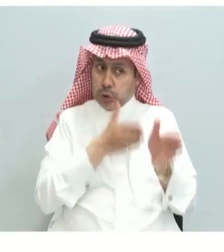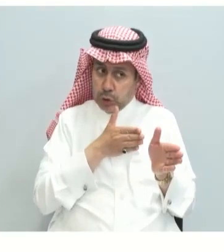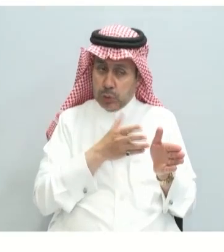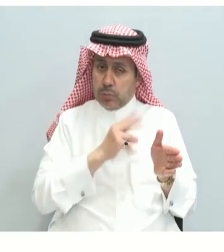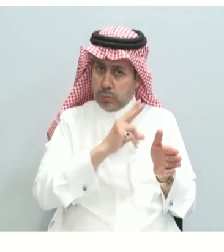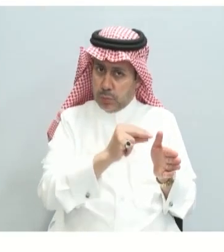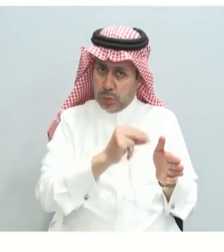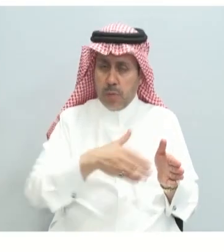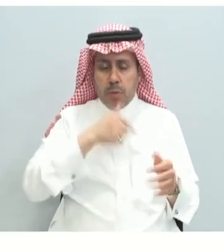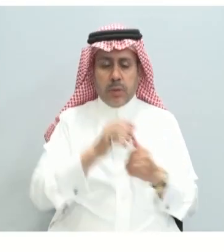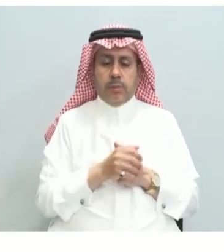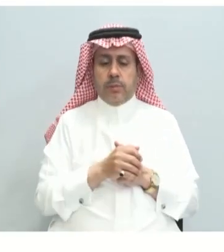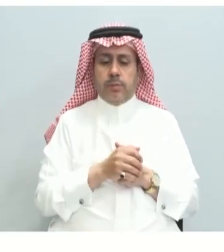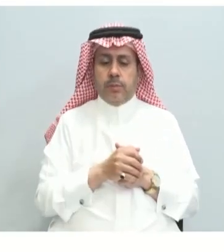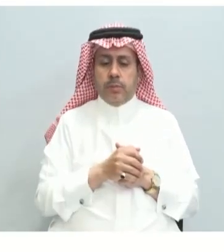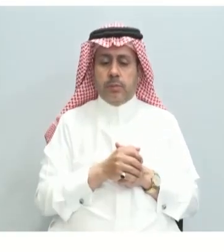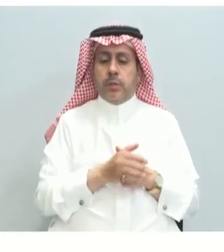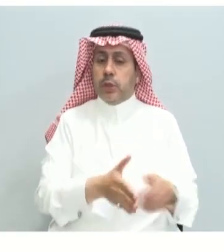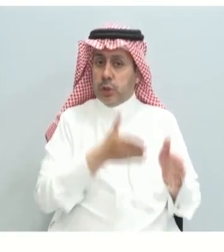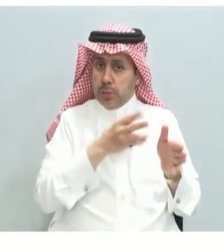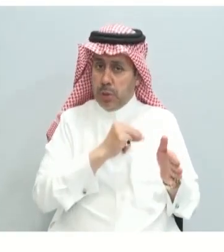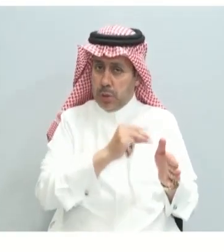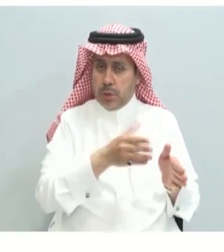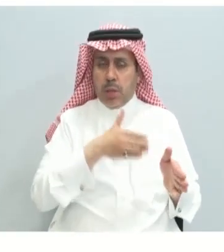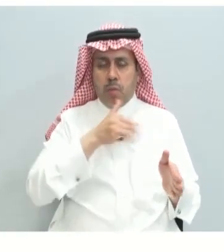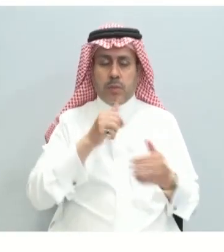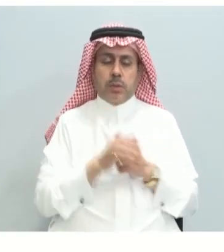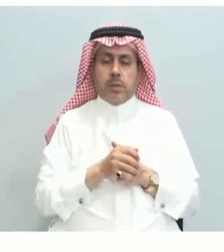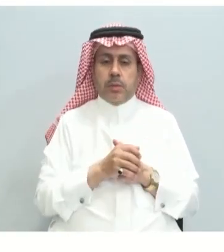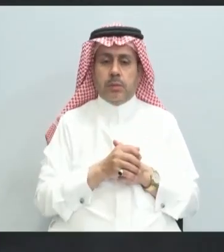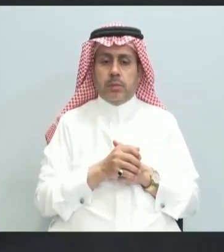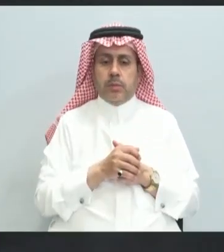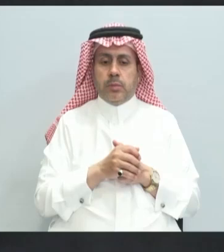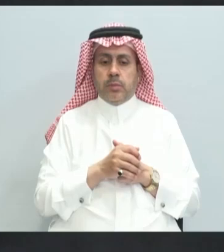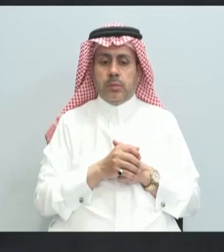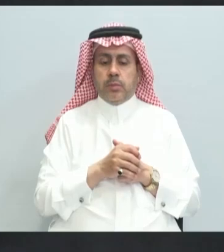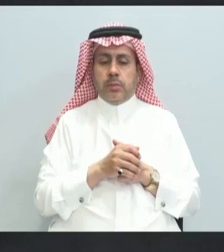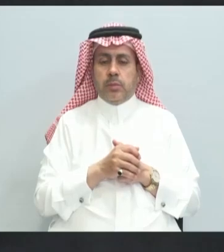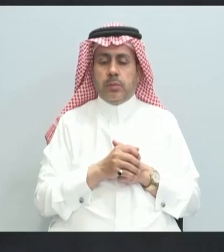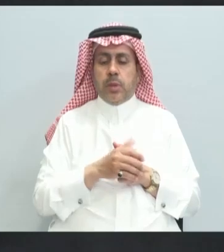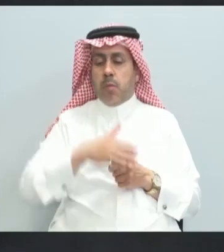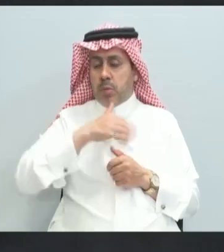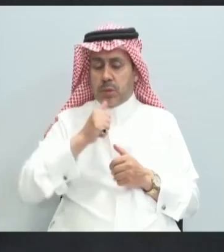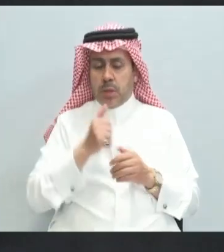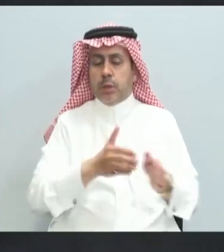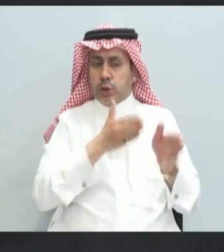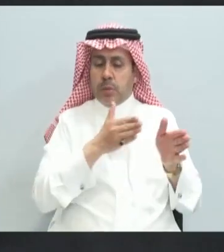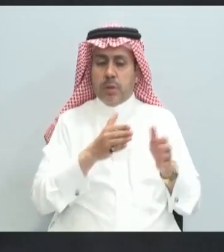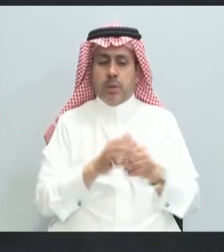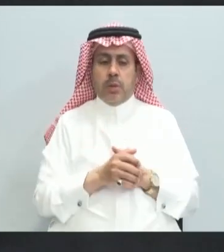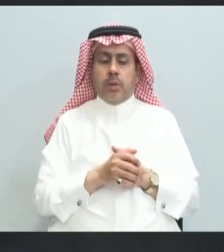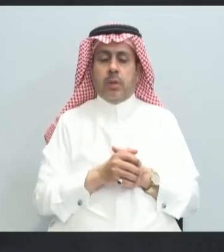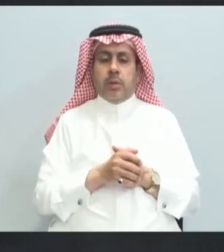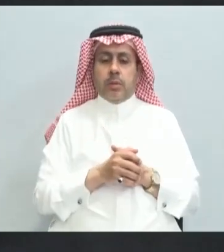يعجبني الفعل أحسنتم، إذن هنا فيه اتباع لهدي النبي